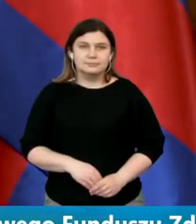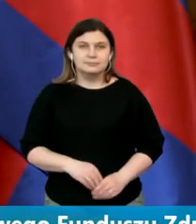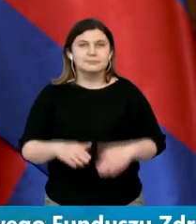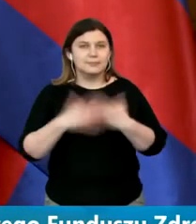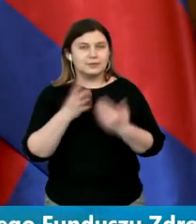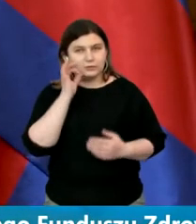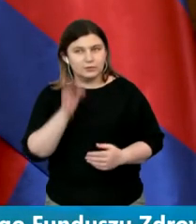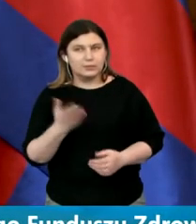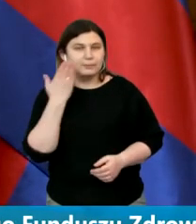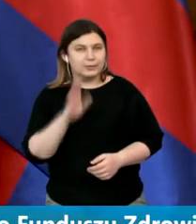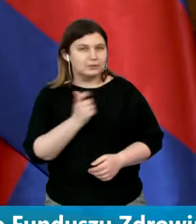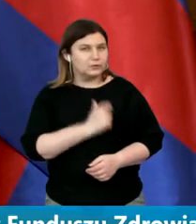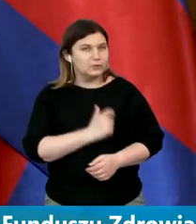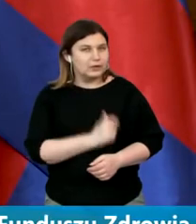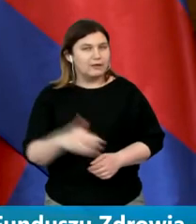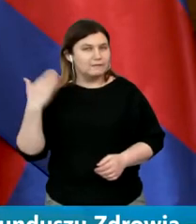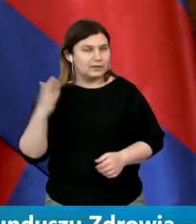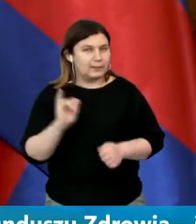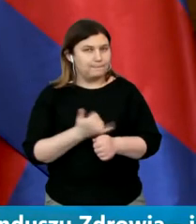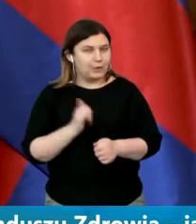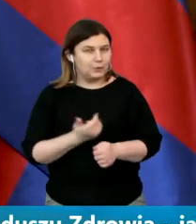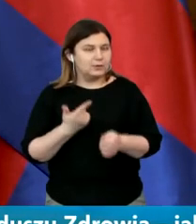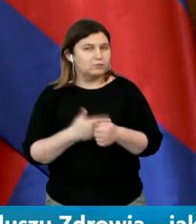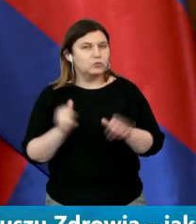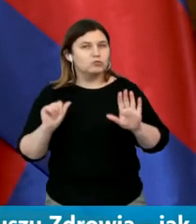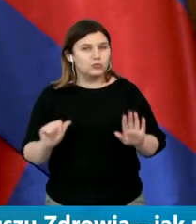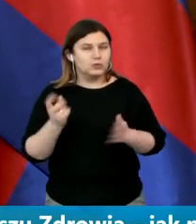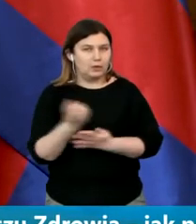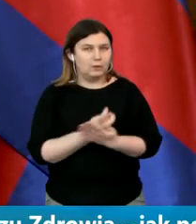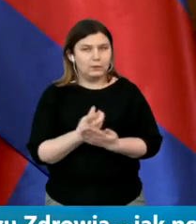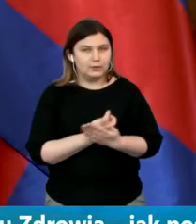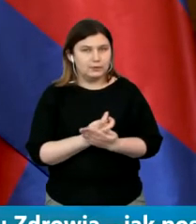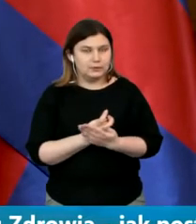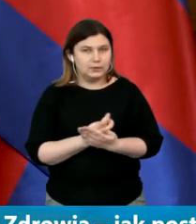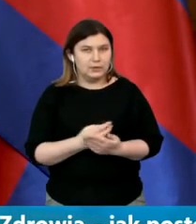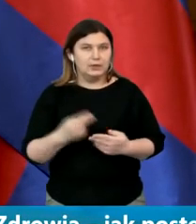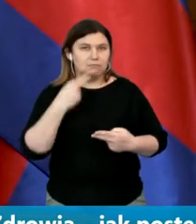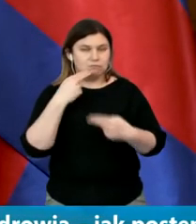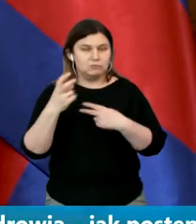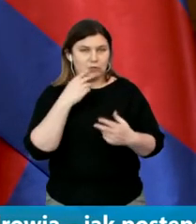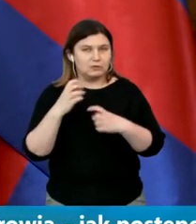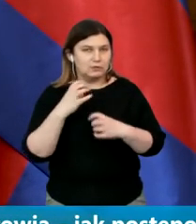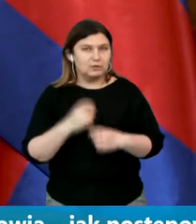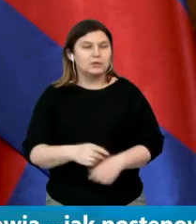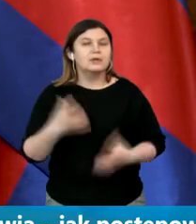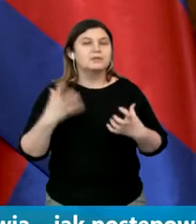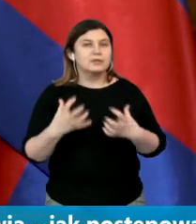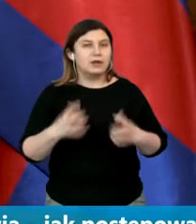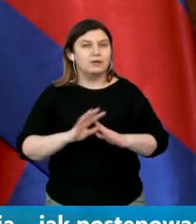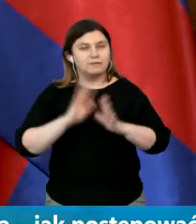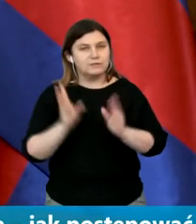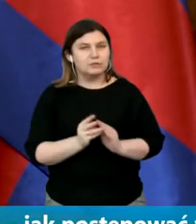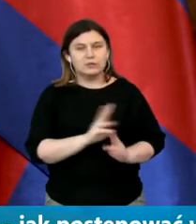Dzień dobry, bardzo serdecznie witam w piątek 26 lutego na czacie. Jak zwykle zachęcam wszystkich Was